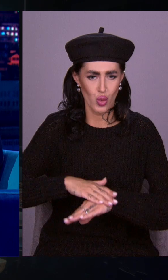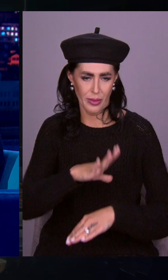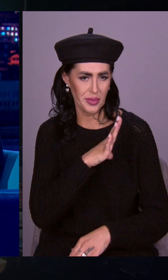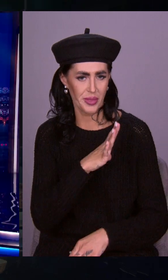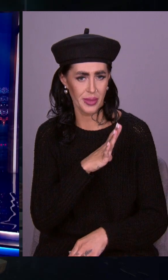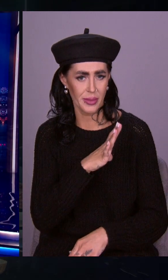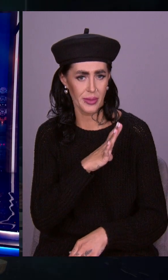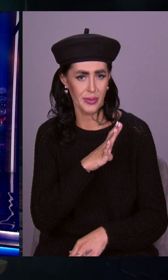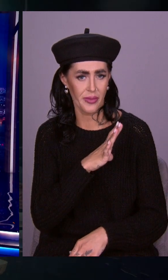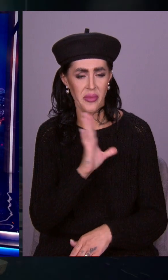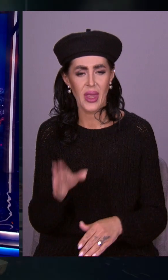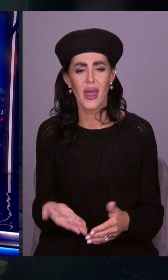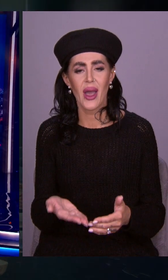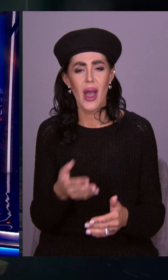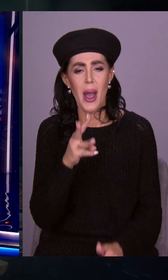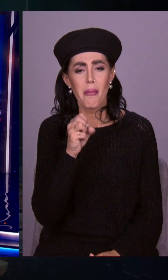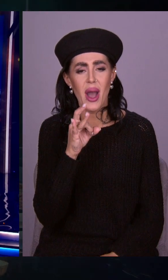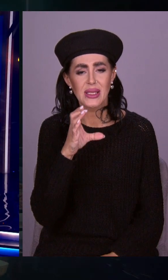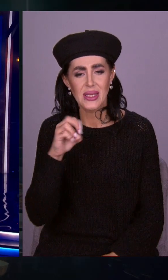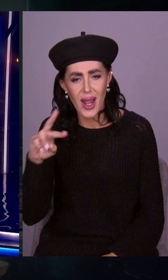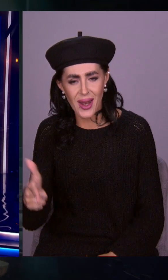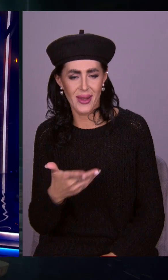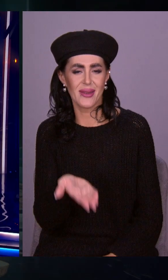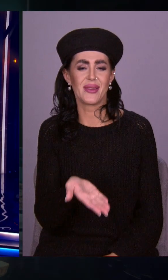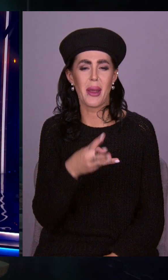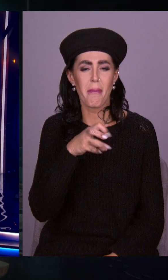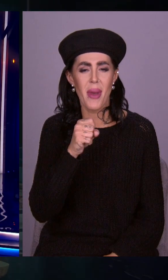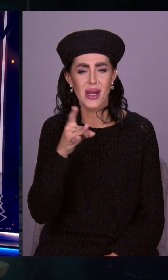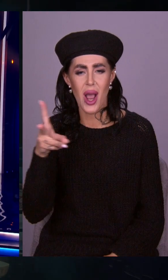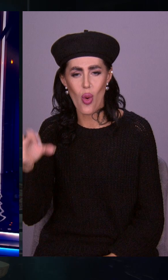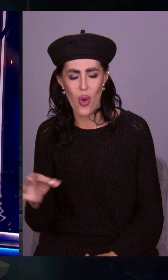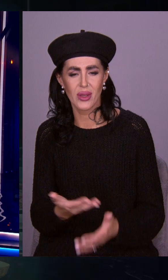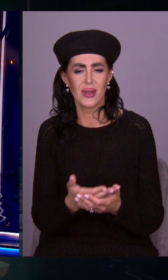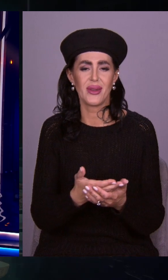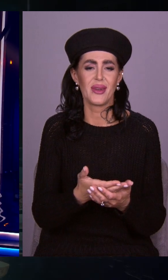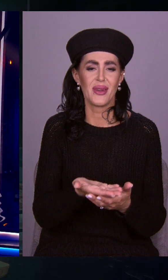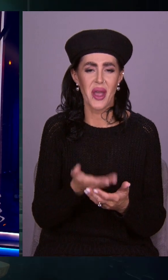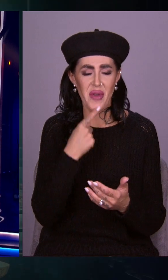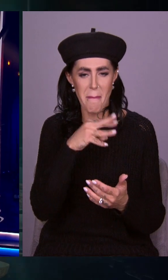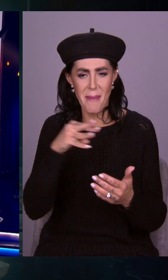Слухай, Мія, Марсель і Марко. І Марко, МММ в тебе. Так вийшло.